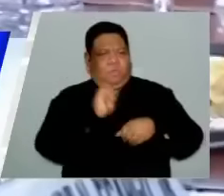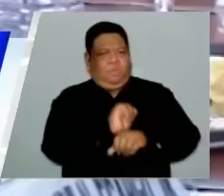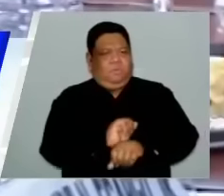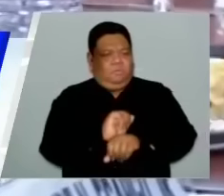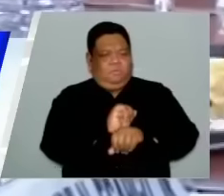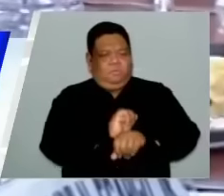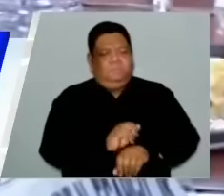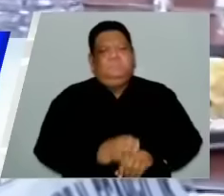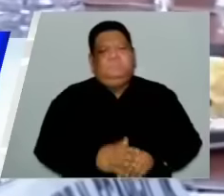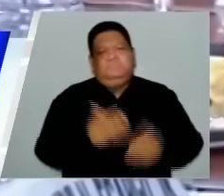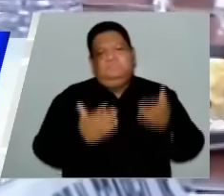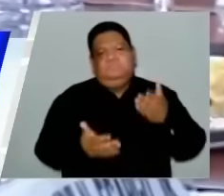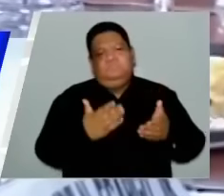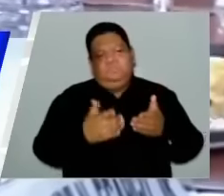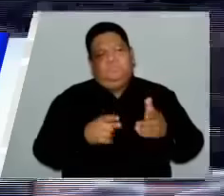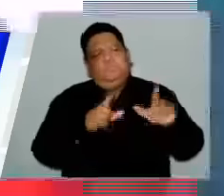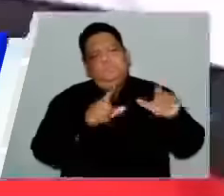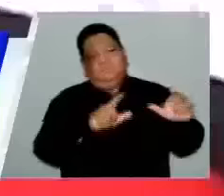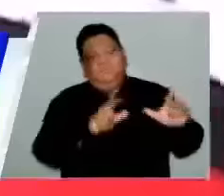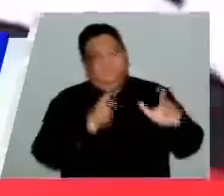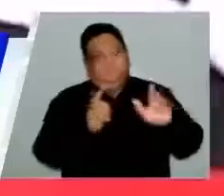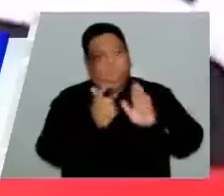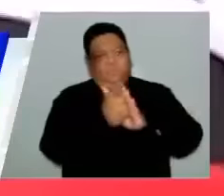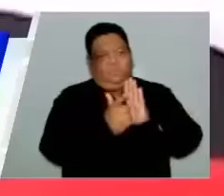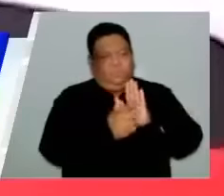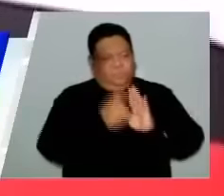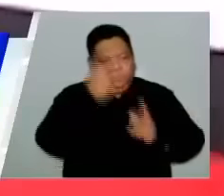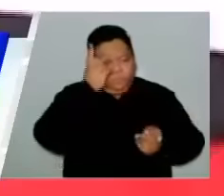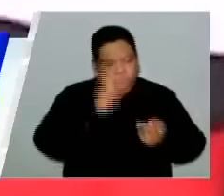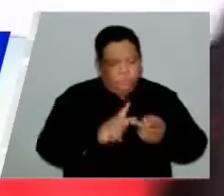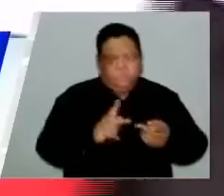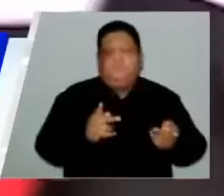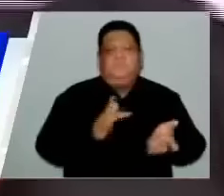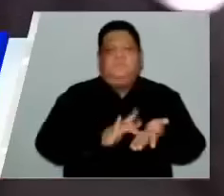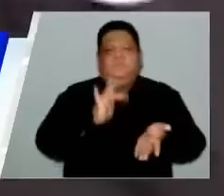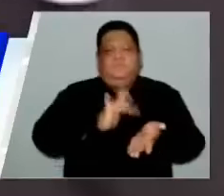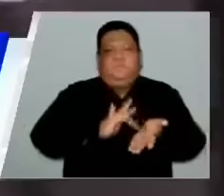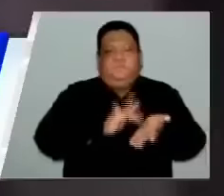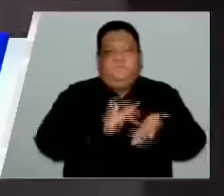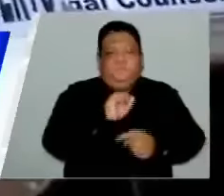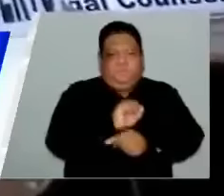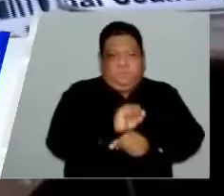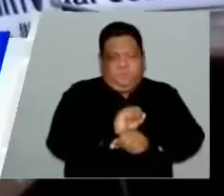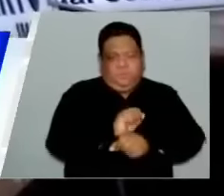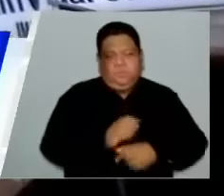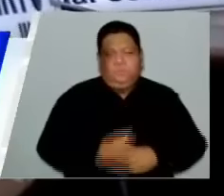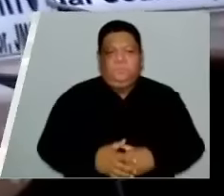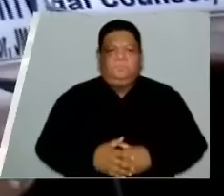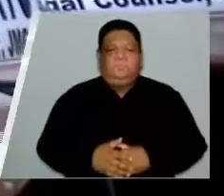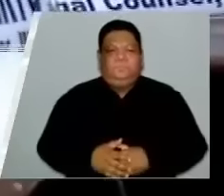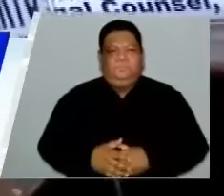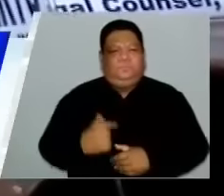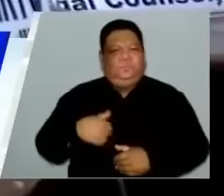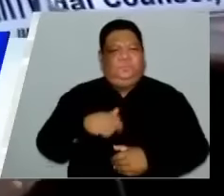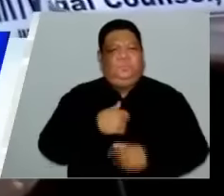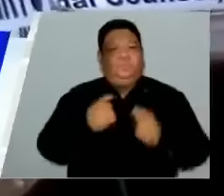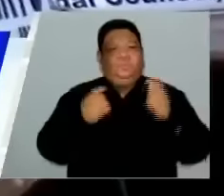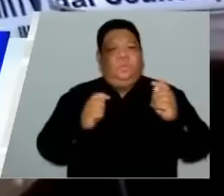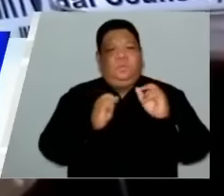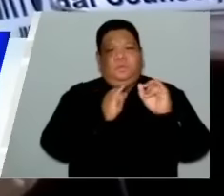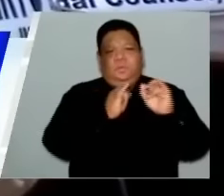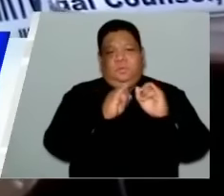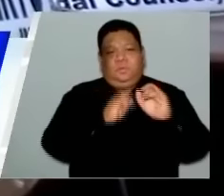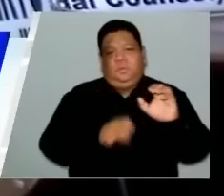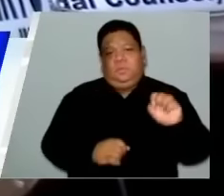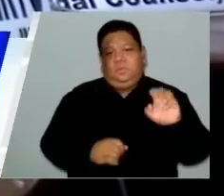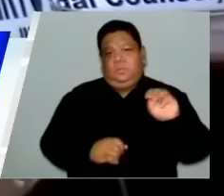as trafficking for labor exploitation. Sinusubukan pa naming makuha ang panig ng SMNI. Pero sabi ng isang abogado na miyembro rin